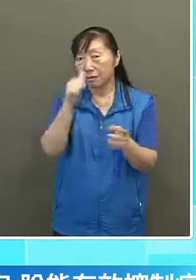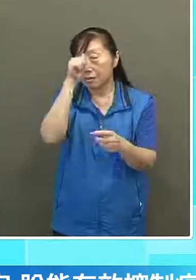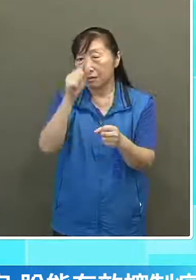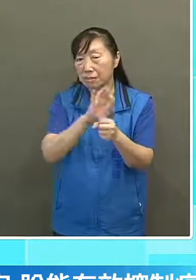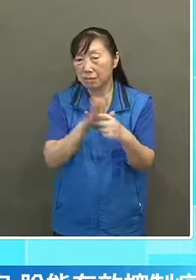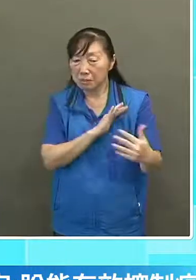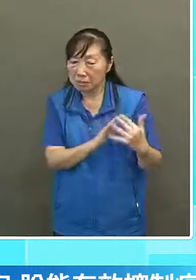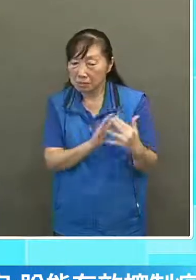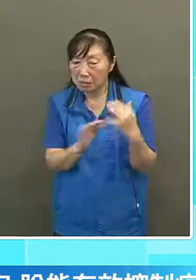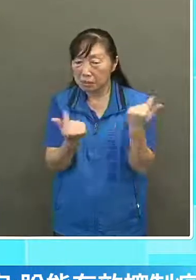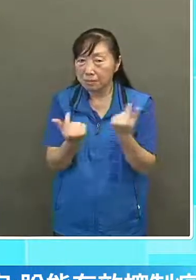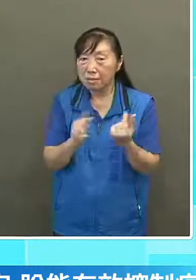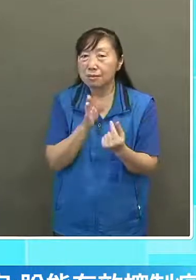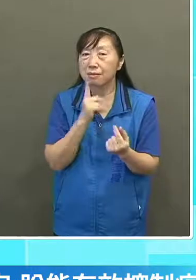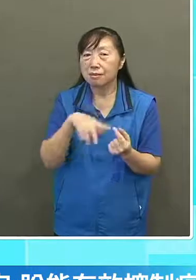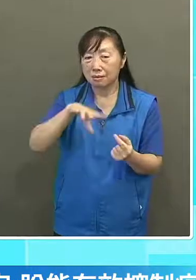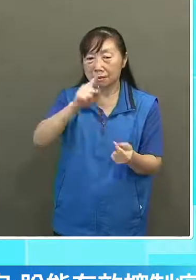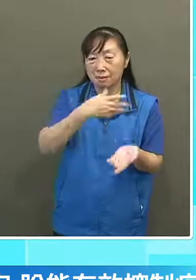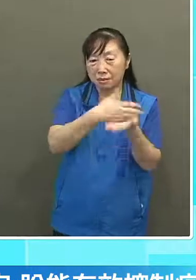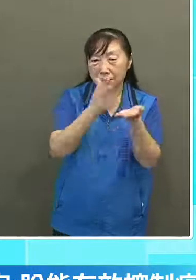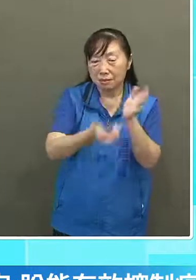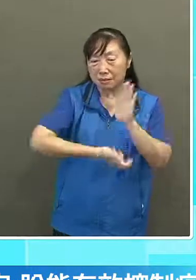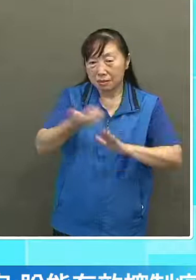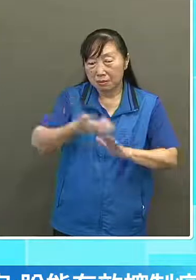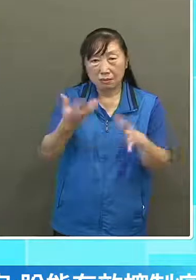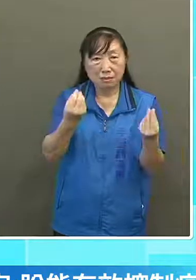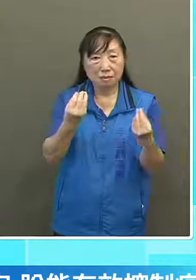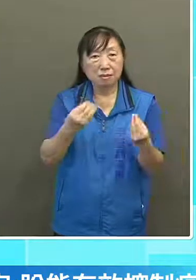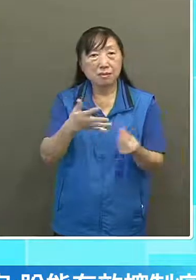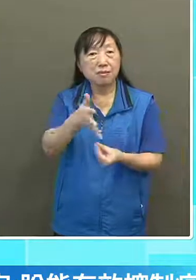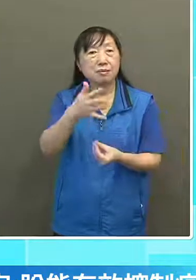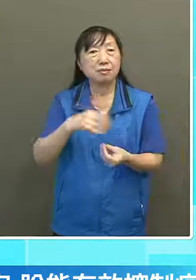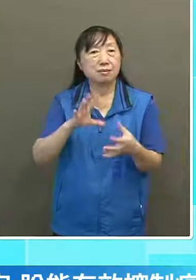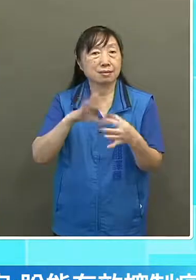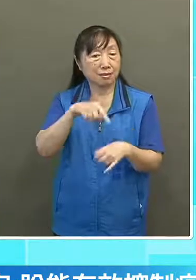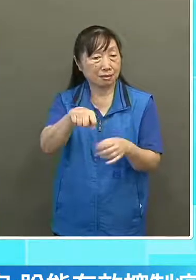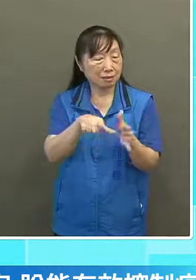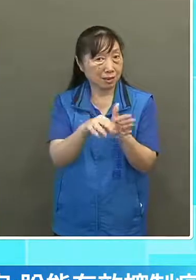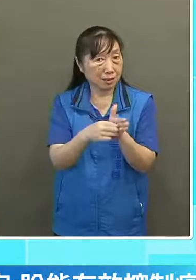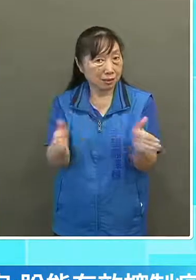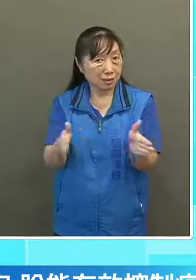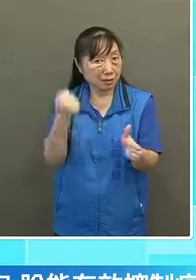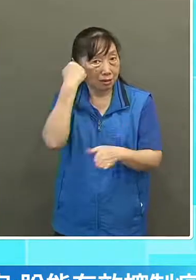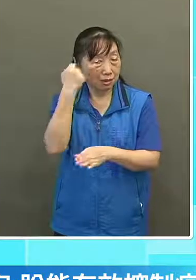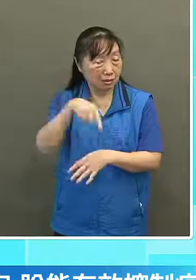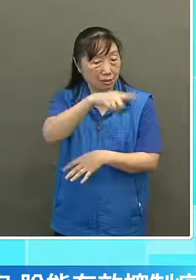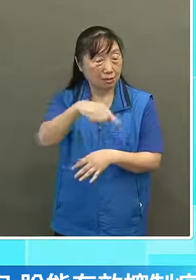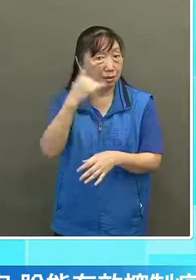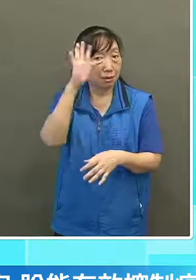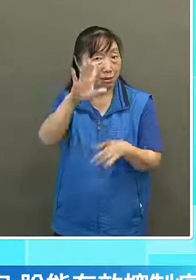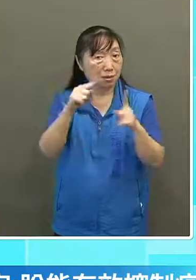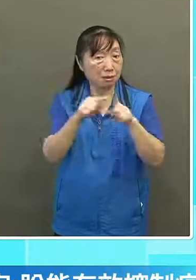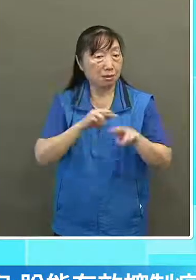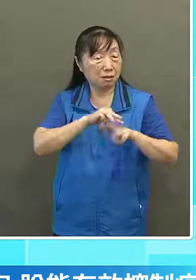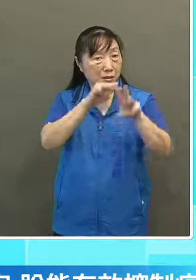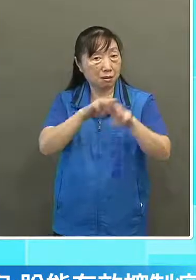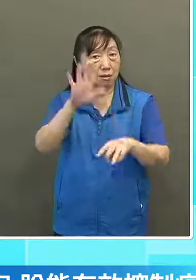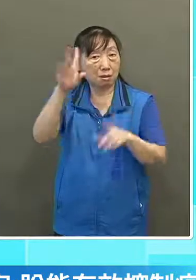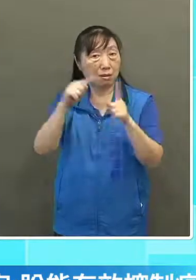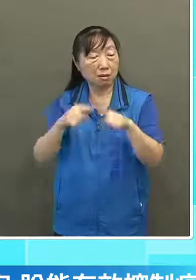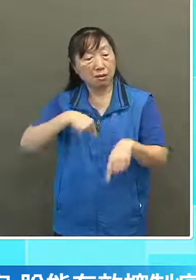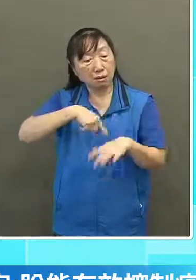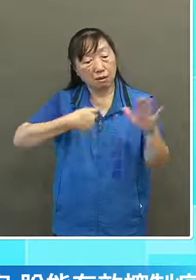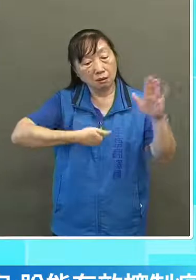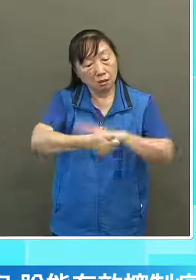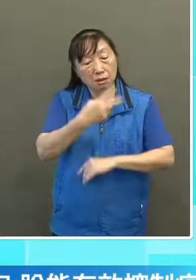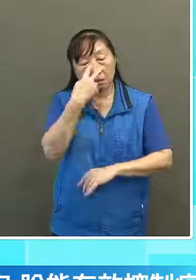作战，但没有先清空的原因为何？那想追问，在这段期间，住户如果有外出，甚至有访客进来，假使